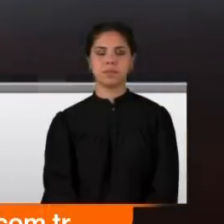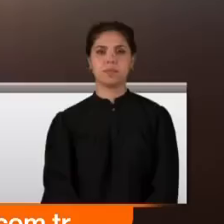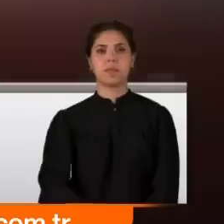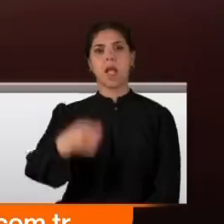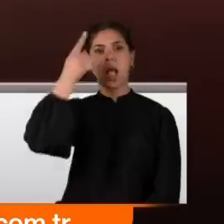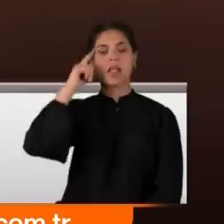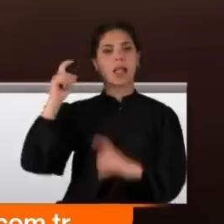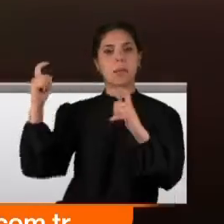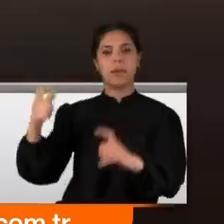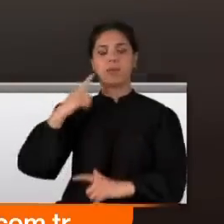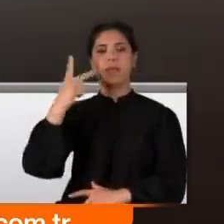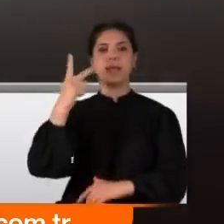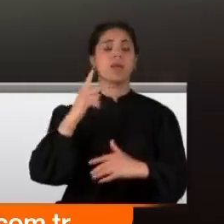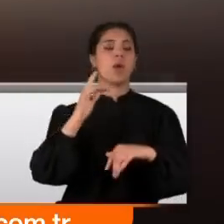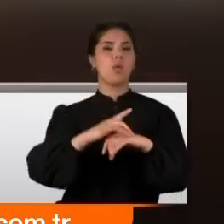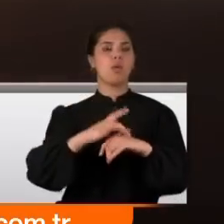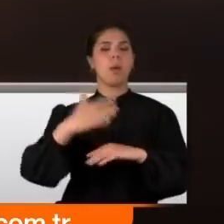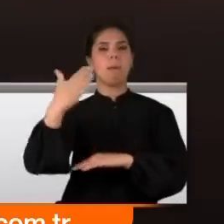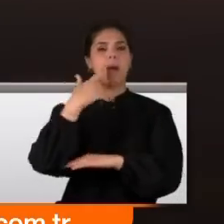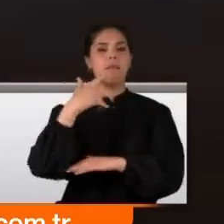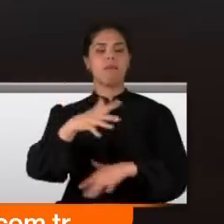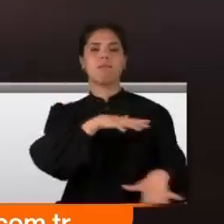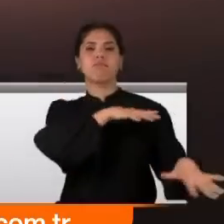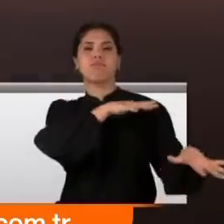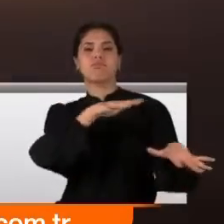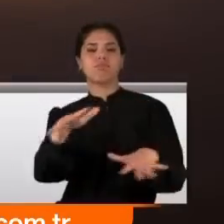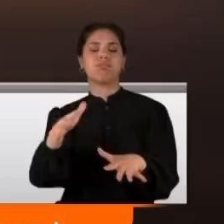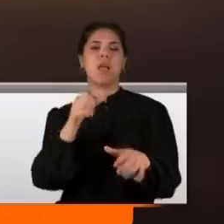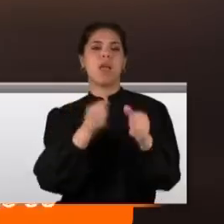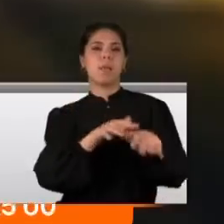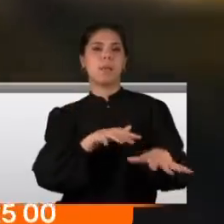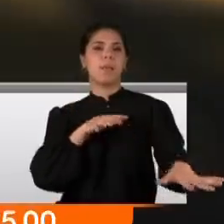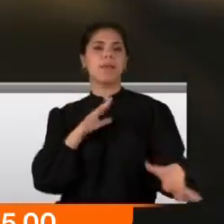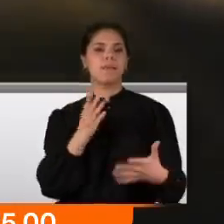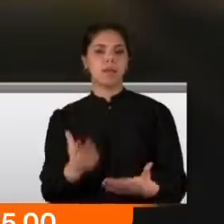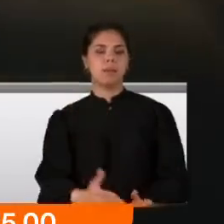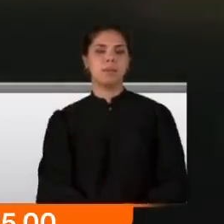Azerbaycan'da ise iki ülkenin bayrağıyla sokağa dökülen binler konvoy yaptı